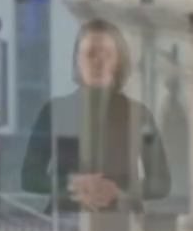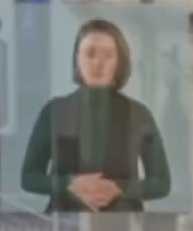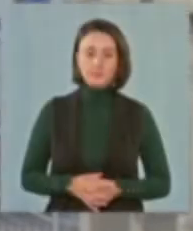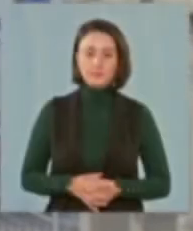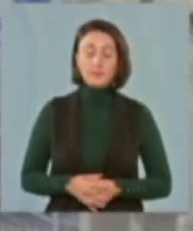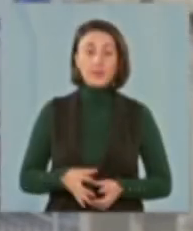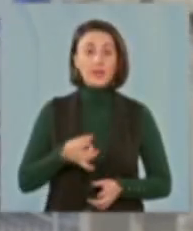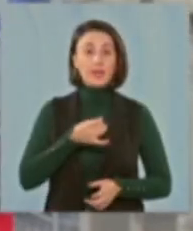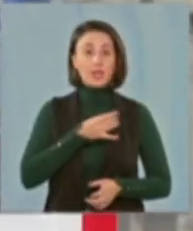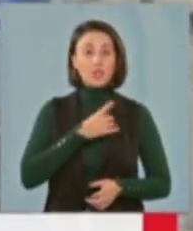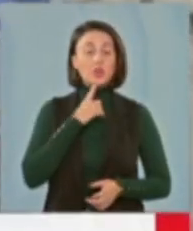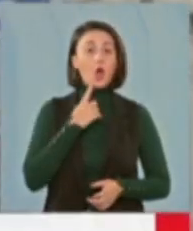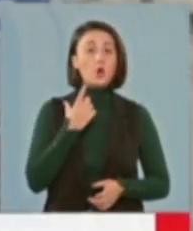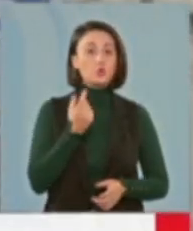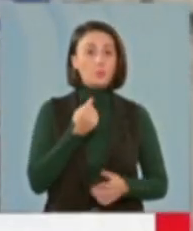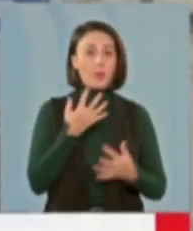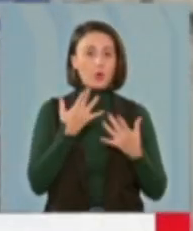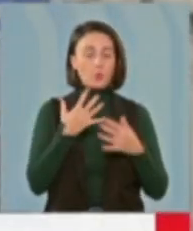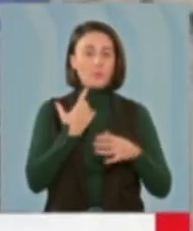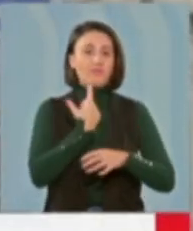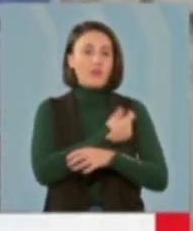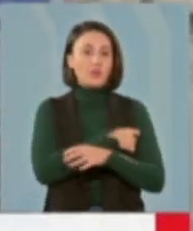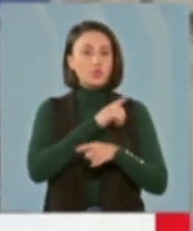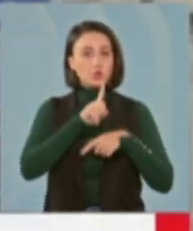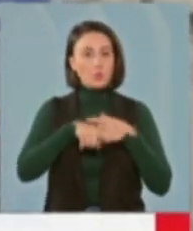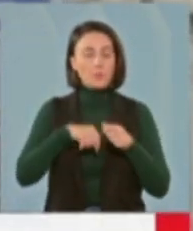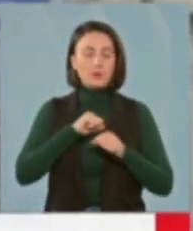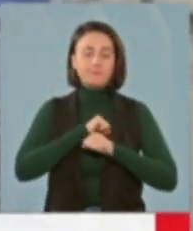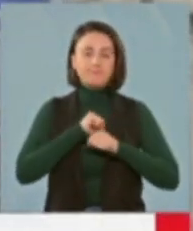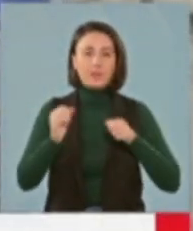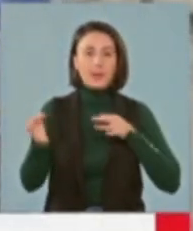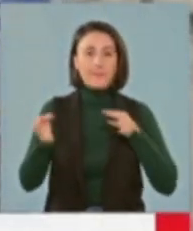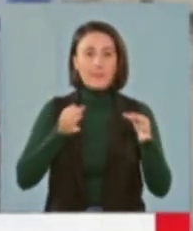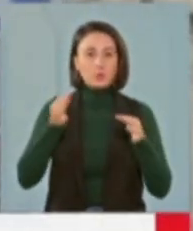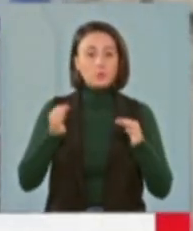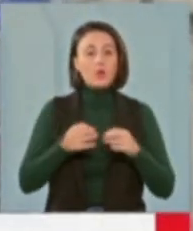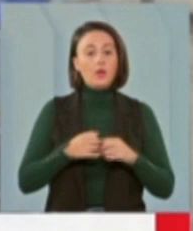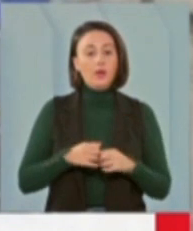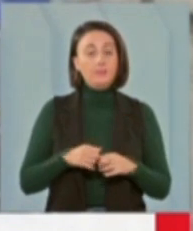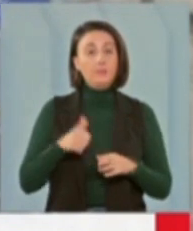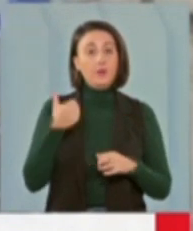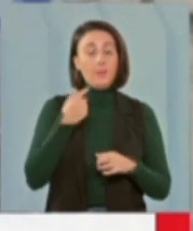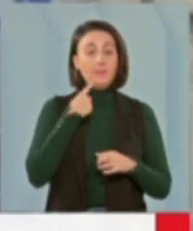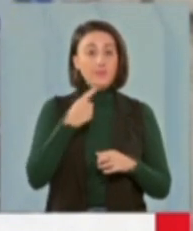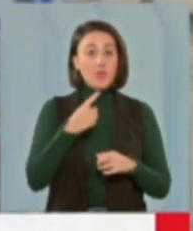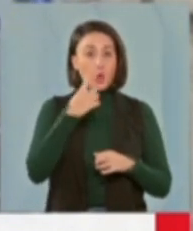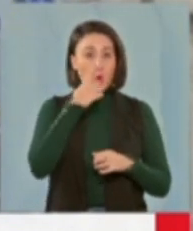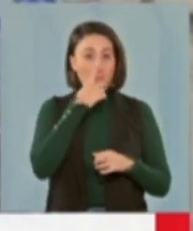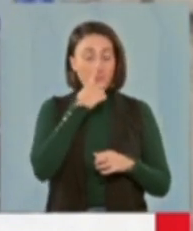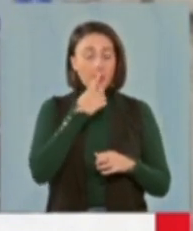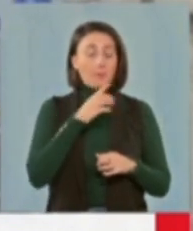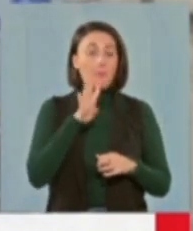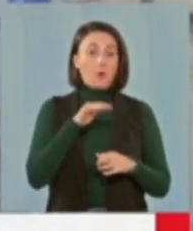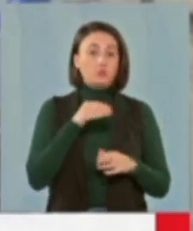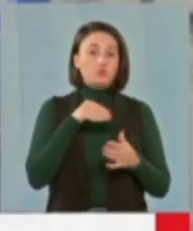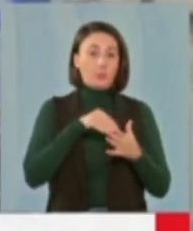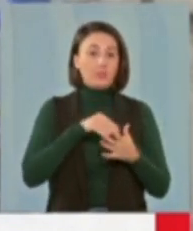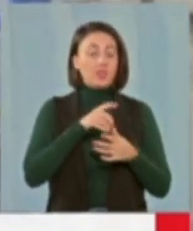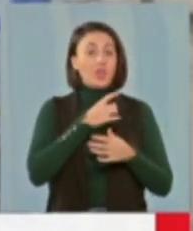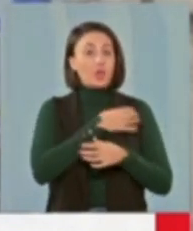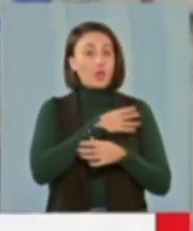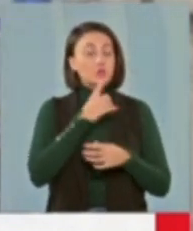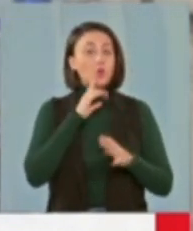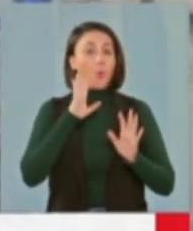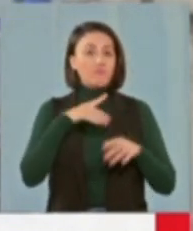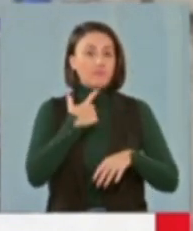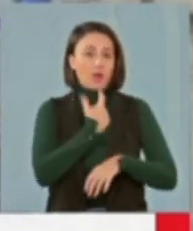Grecia așa dublat numărul de vaccinări după înăsprirea restricțiilor în prima săptămână din noiembrie peste 40.000 de greci sau